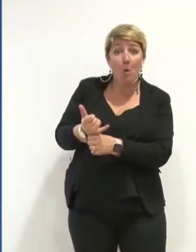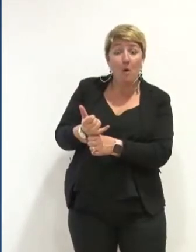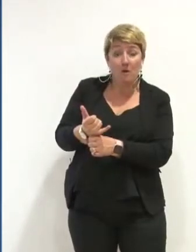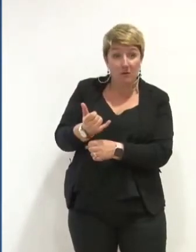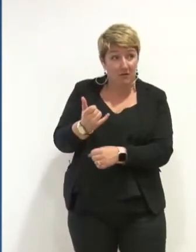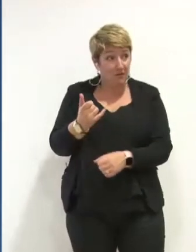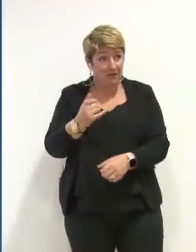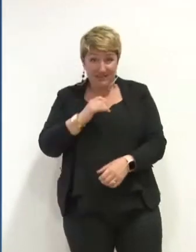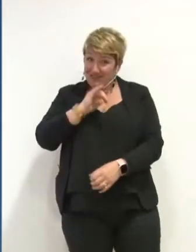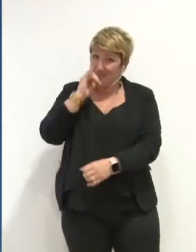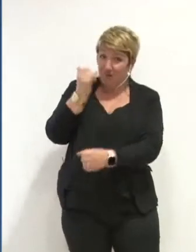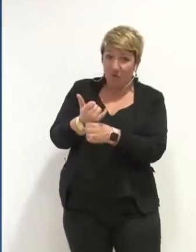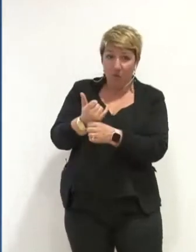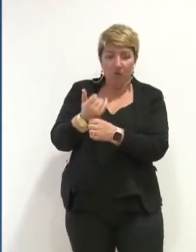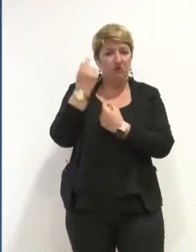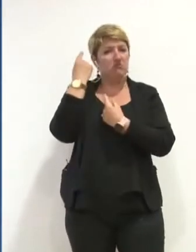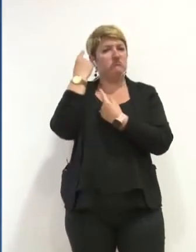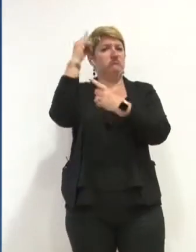il faut les dénoncer.